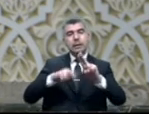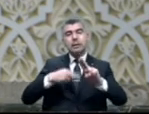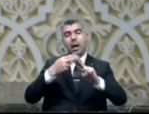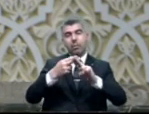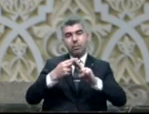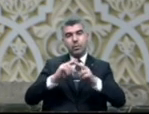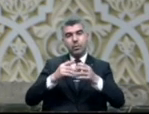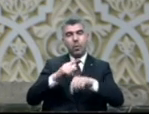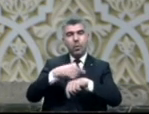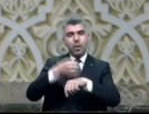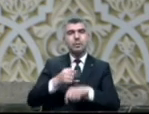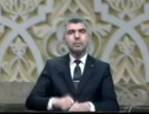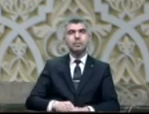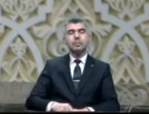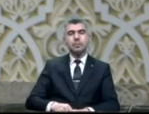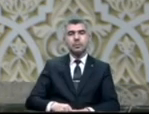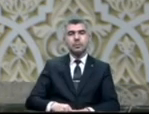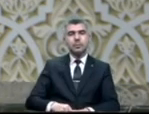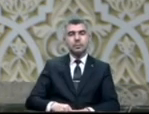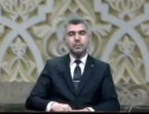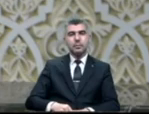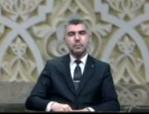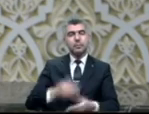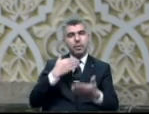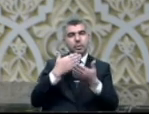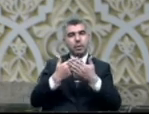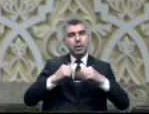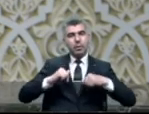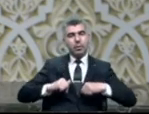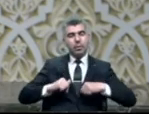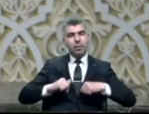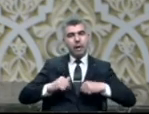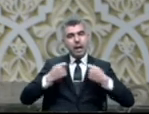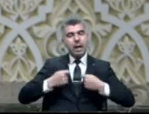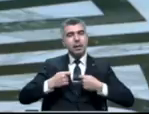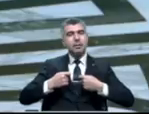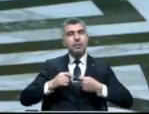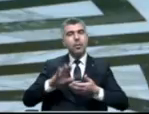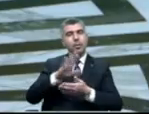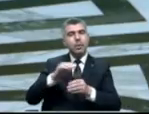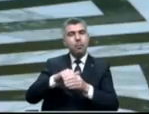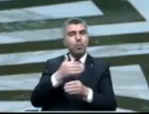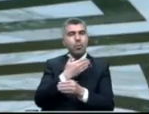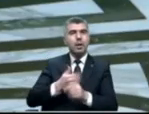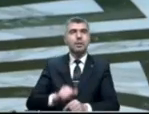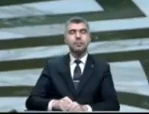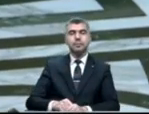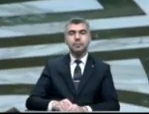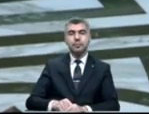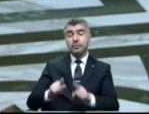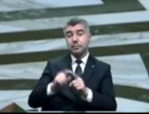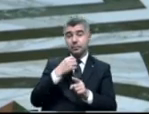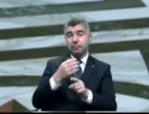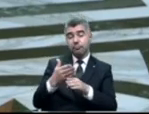التعقيب فيما تبقى من الوقت، تفضلوا السيد الوزير. شكرا سيد الرئيس المحترم، سيدات والسادة المستشارون المحترمون. فطبعا كما